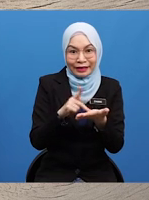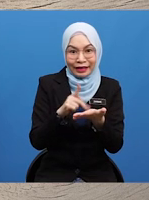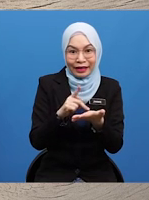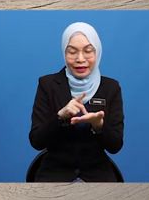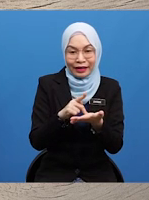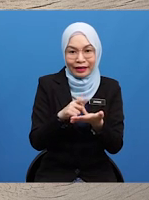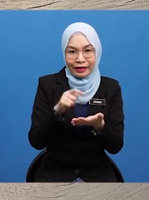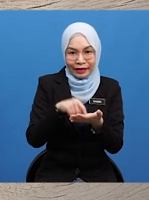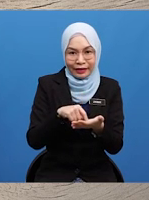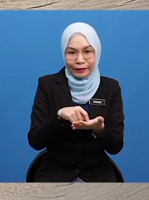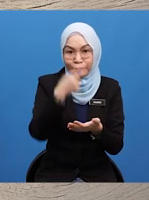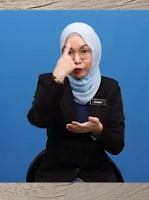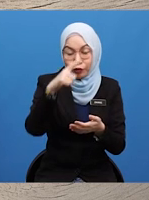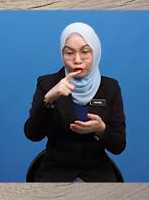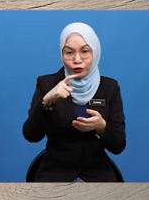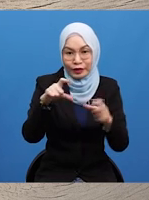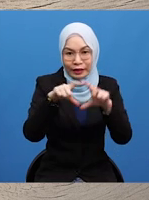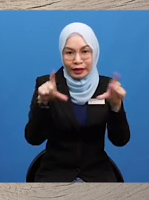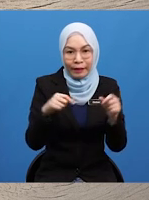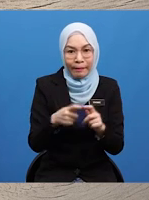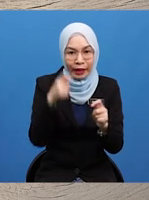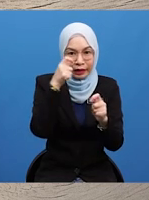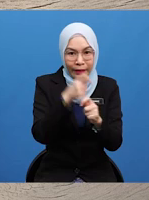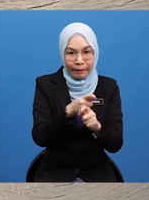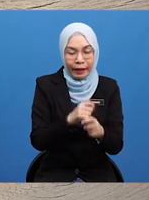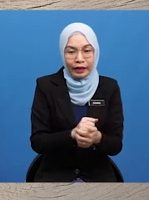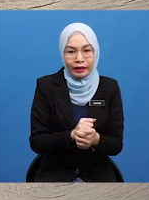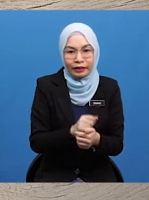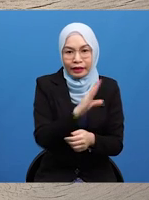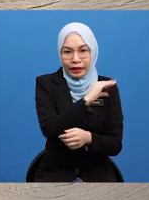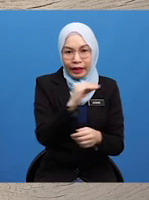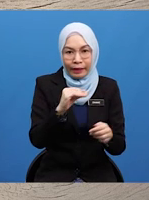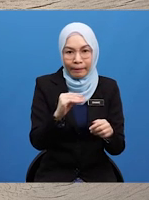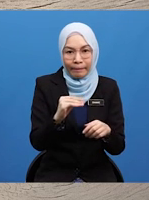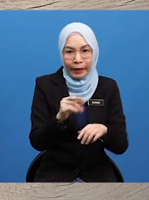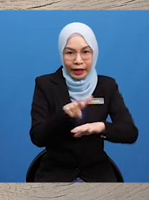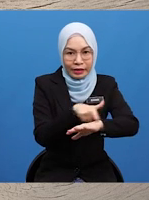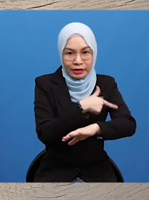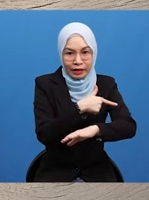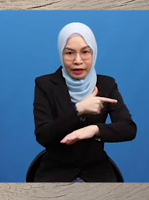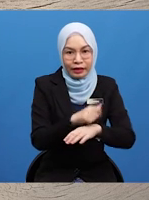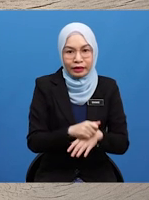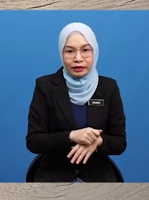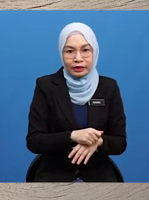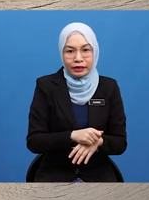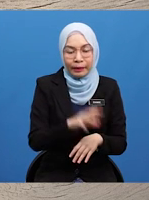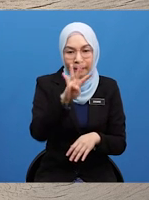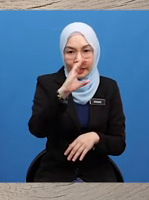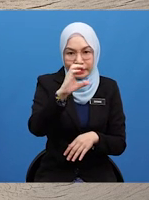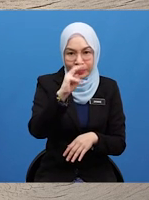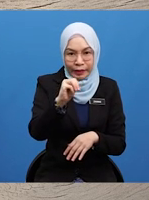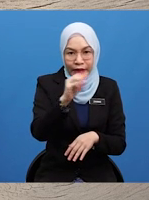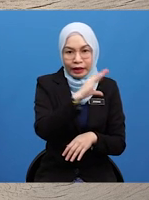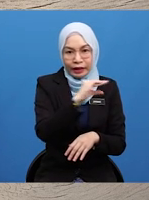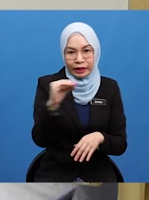tepat yang mempunyai panjang 4 cm dan lebar 2